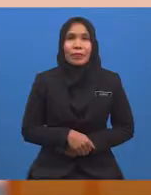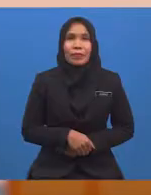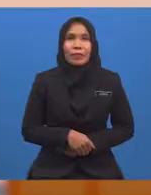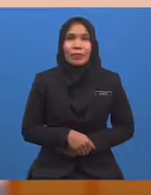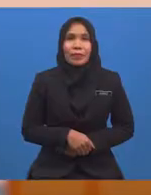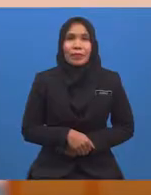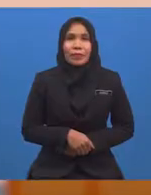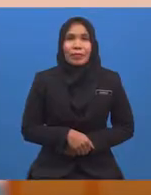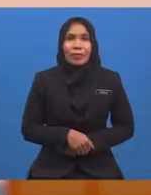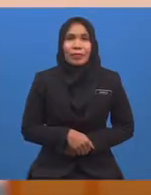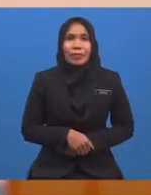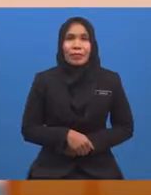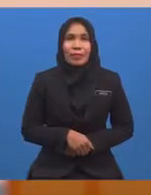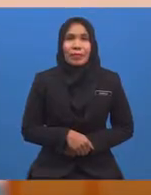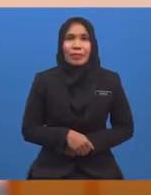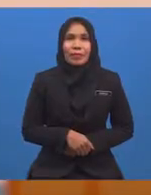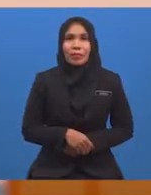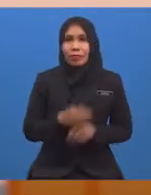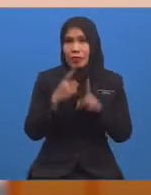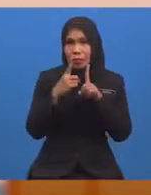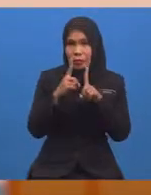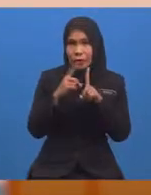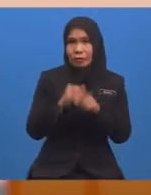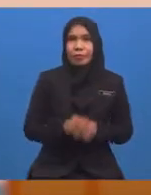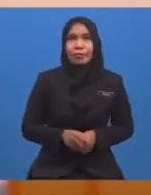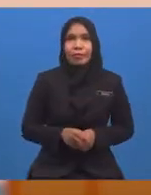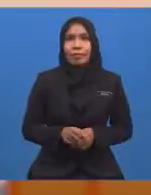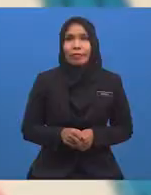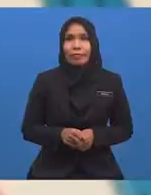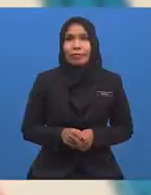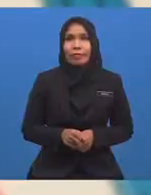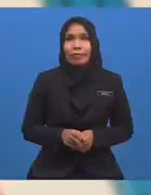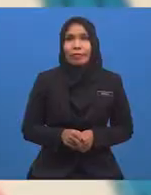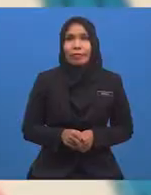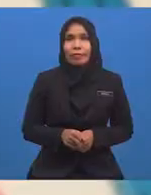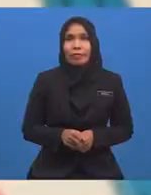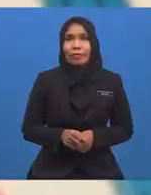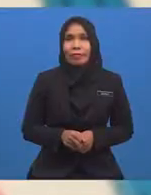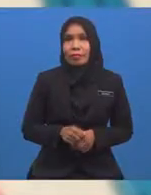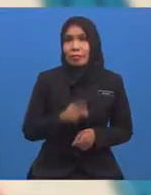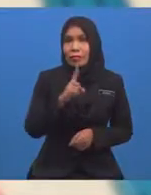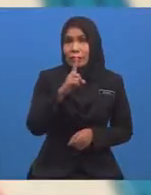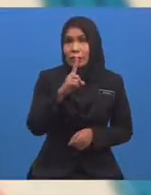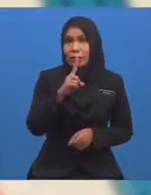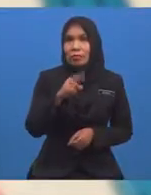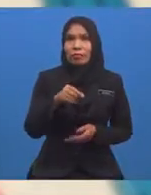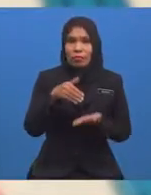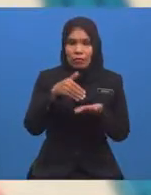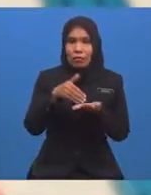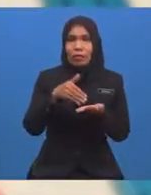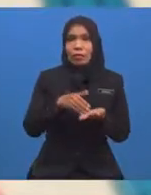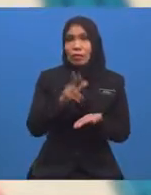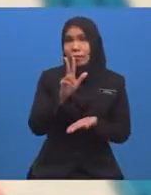ya betul pandainya kamu semua jawaban bagi Misbah harga